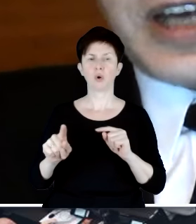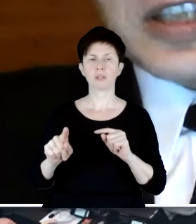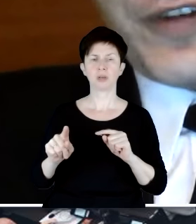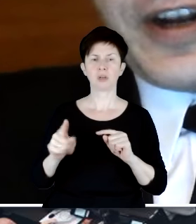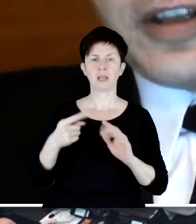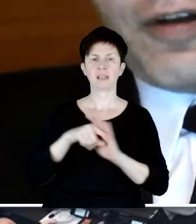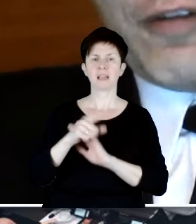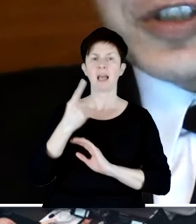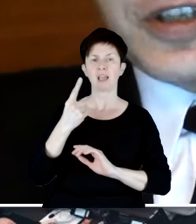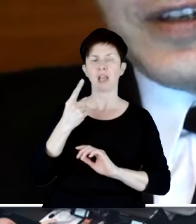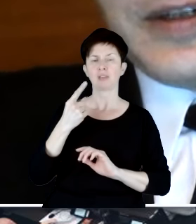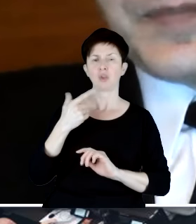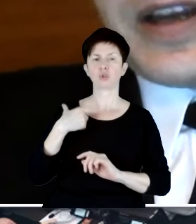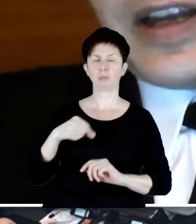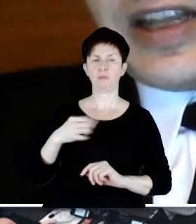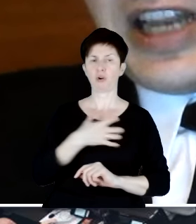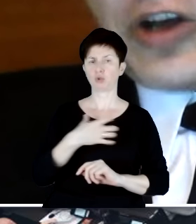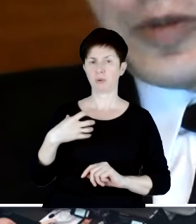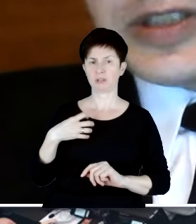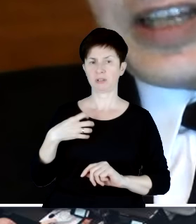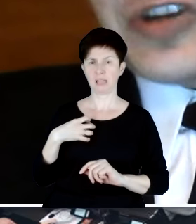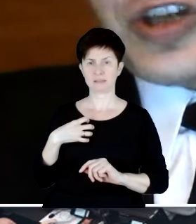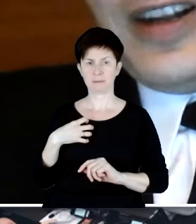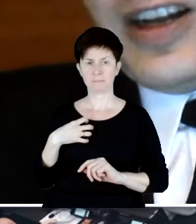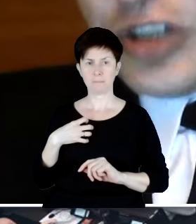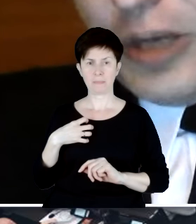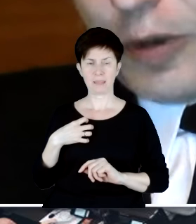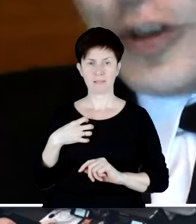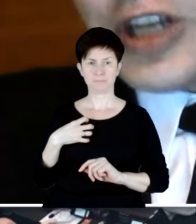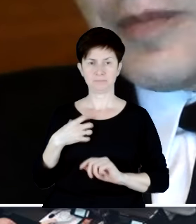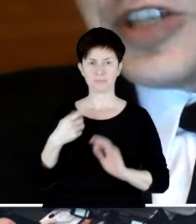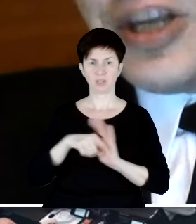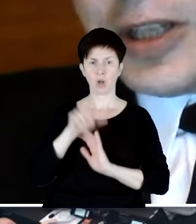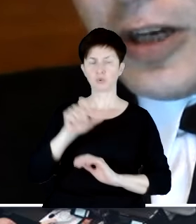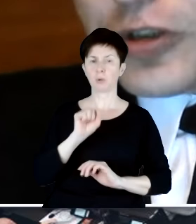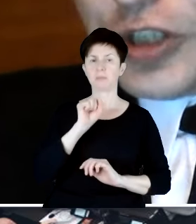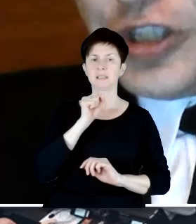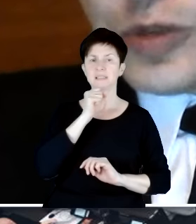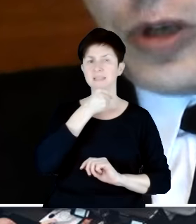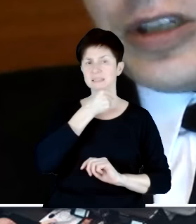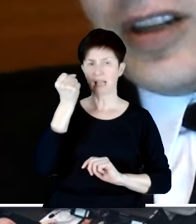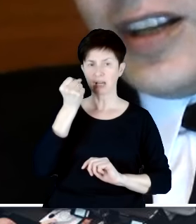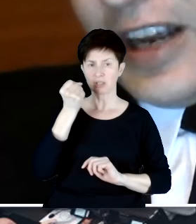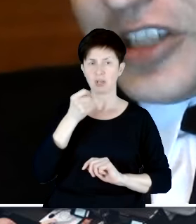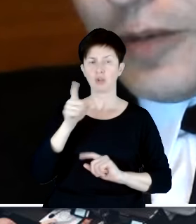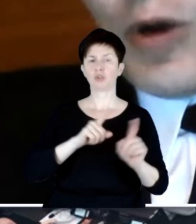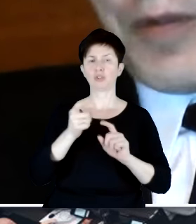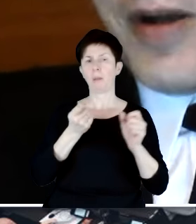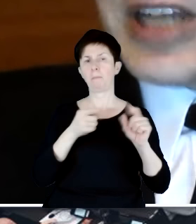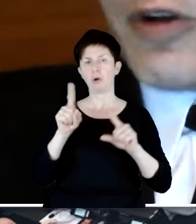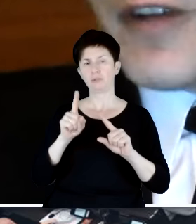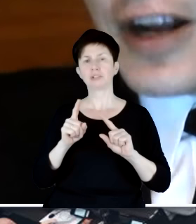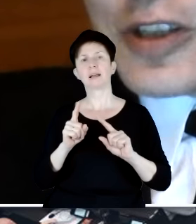jednoosobowego gospodarstwa i to właśnie dla osoby starszej. Czyli podwyżka będzie niby tylko 30 zł. Ja